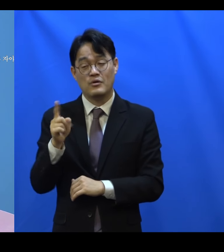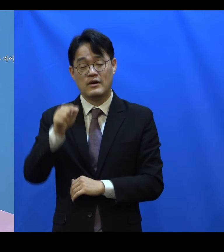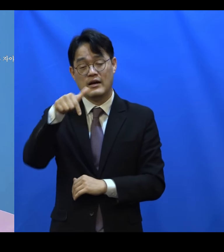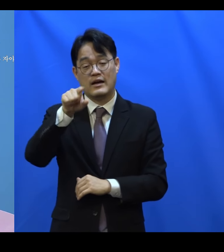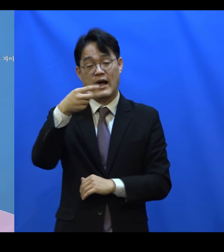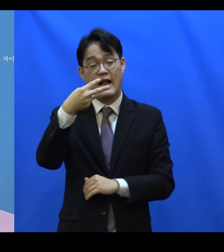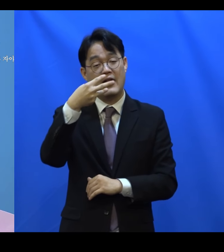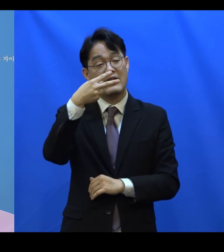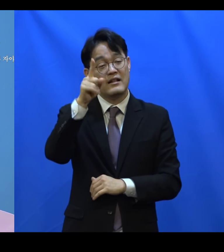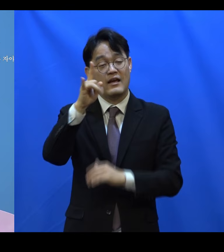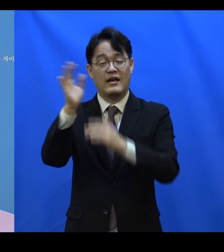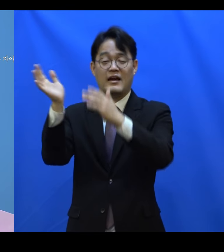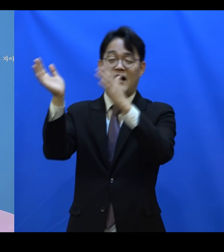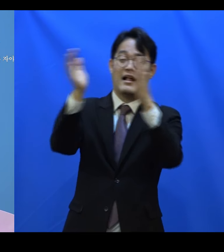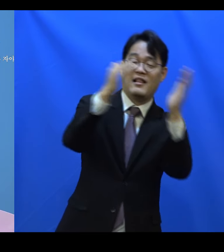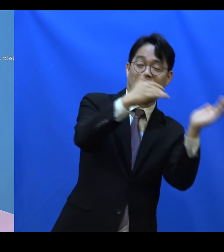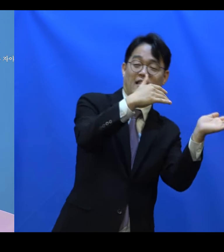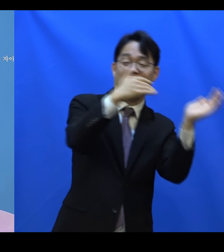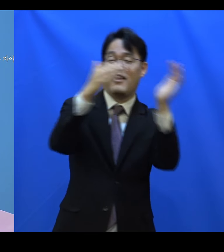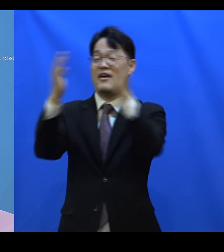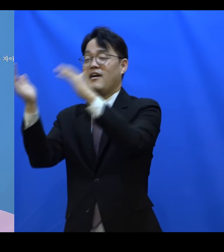여러분.